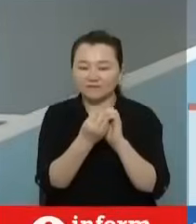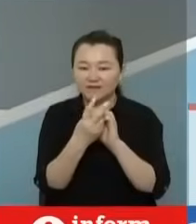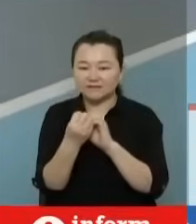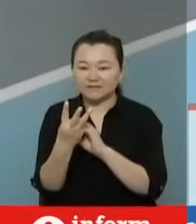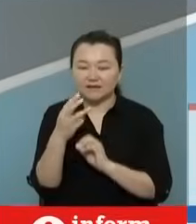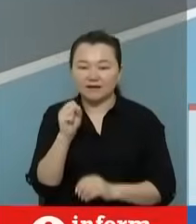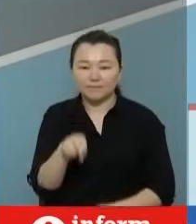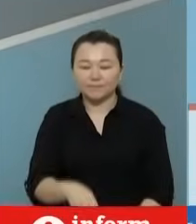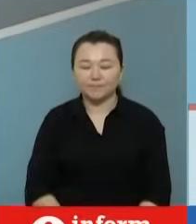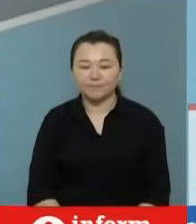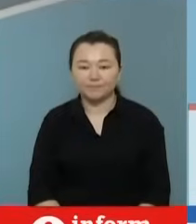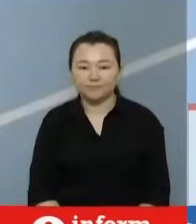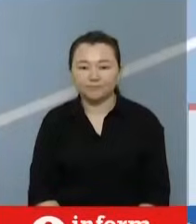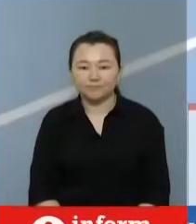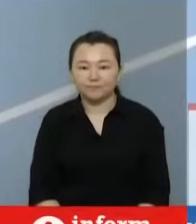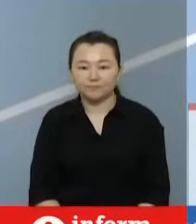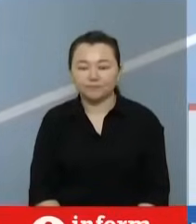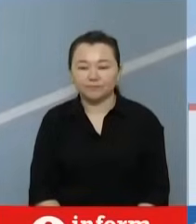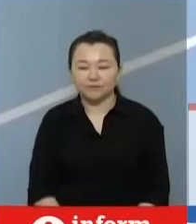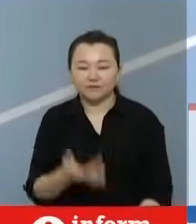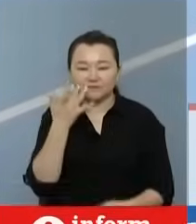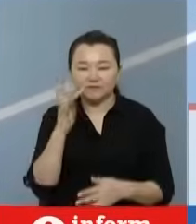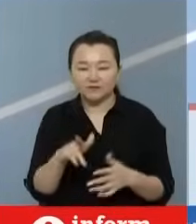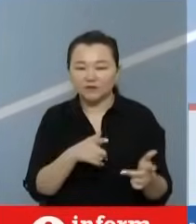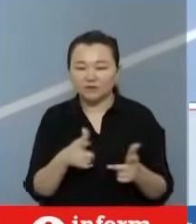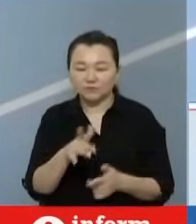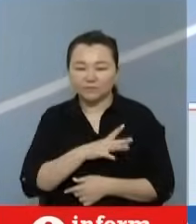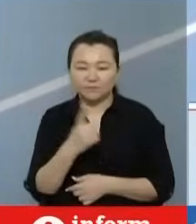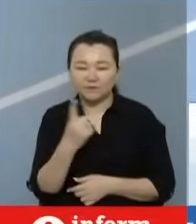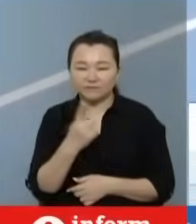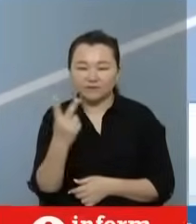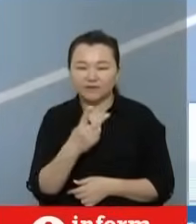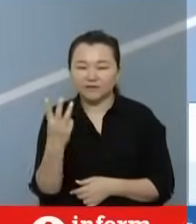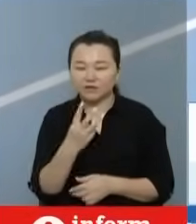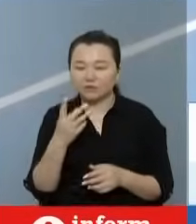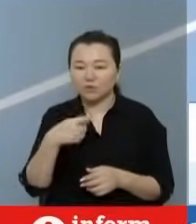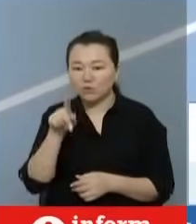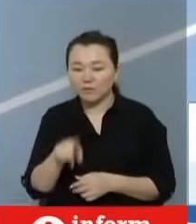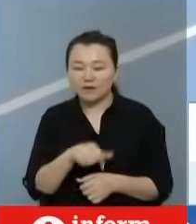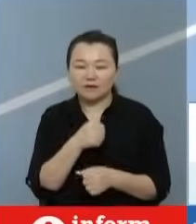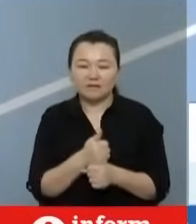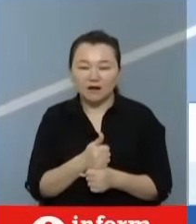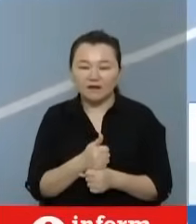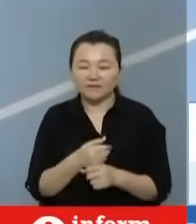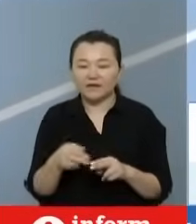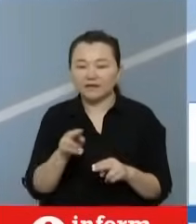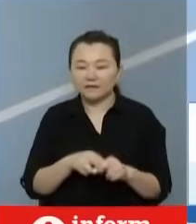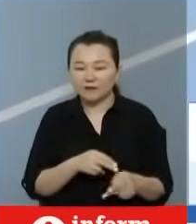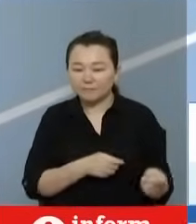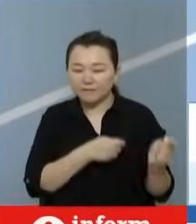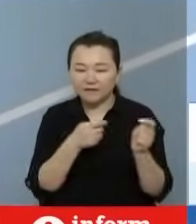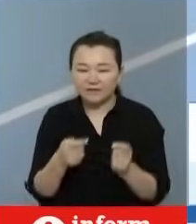13 апреля. Всегда готова быть первым, вторым, третьим номером, если надо. Главное – это